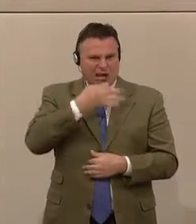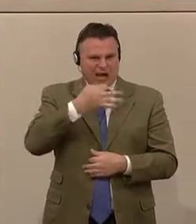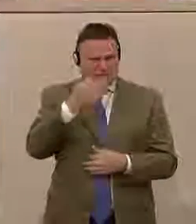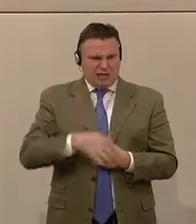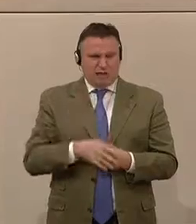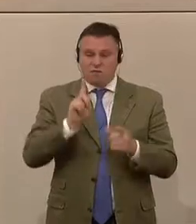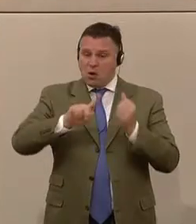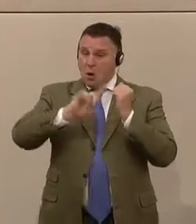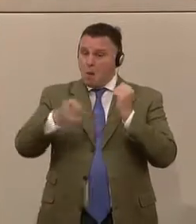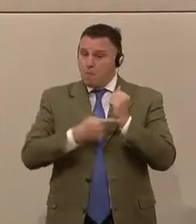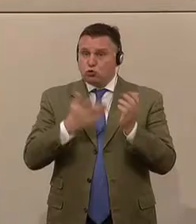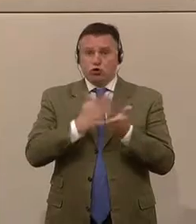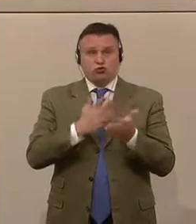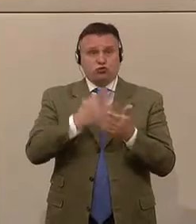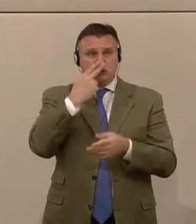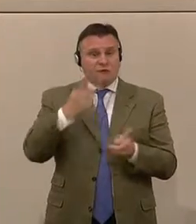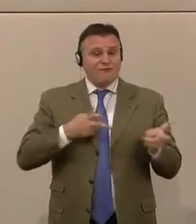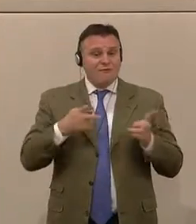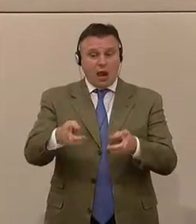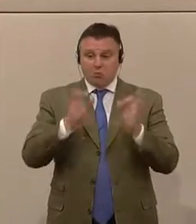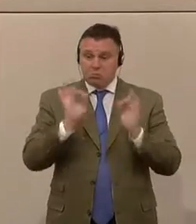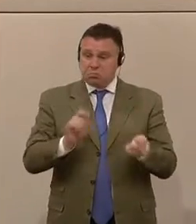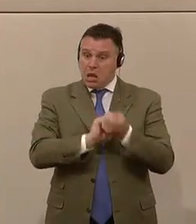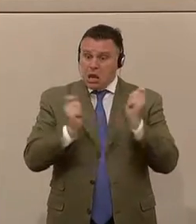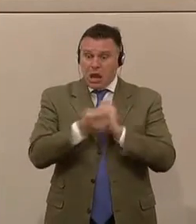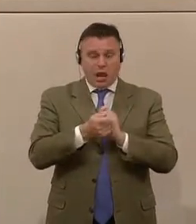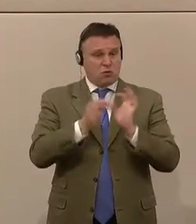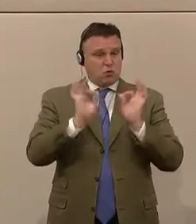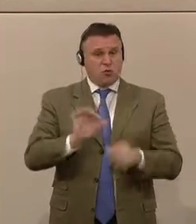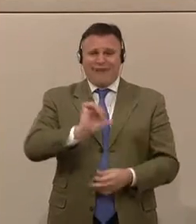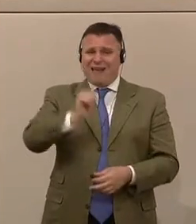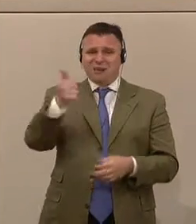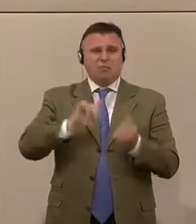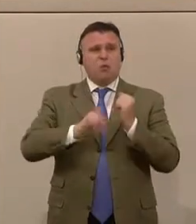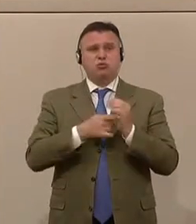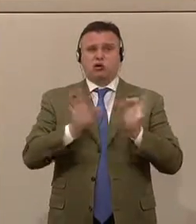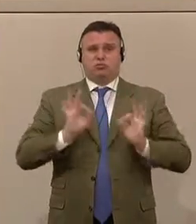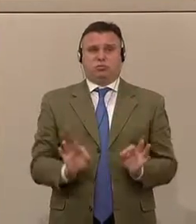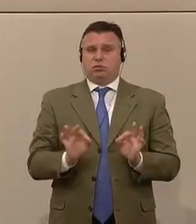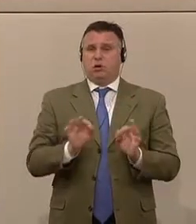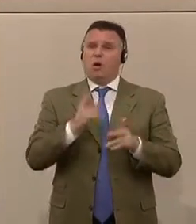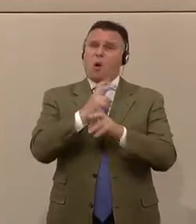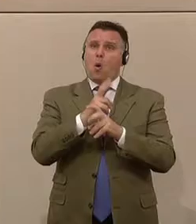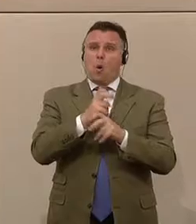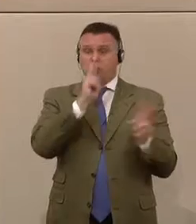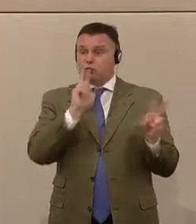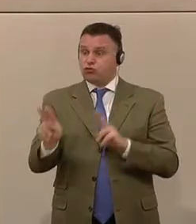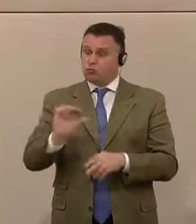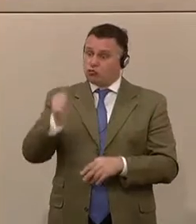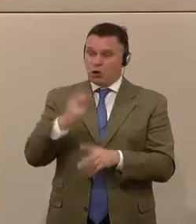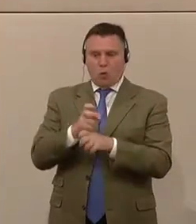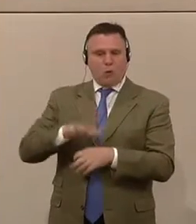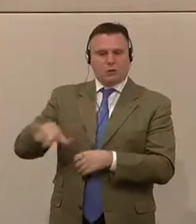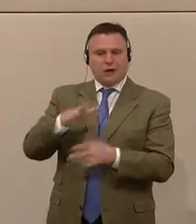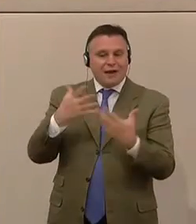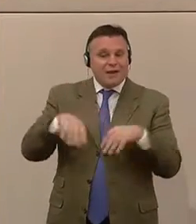haben, das zum ersten Mal eine Trendwende einleitet, einen Paradigmenwechsel, zum ersten Mal ein Budget, das wieder auf die Österreicher zuerst schaut, auf